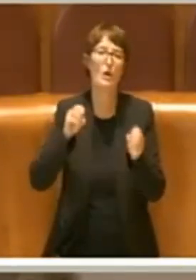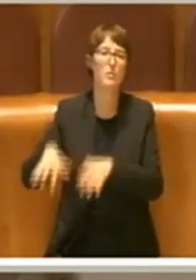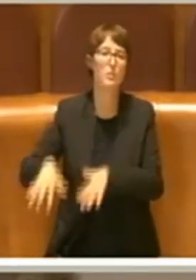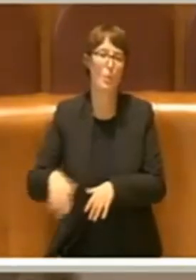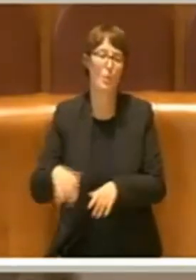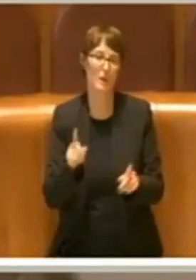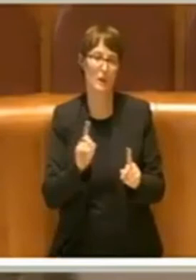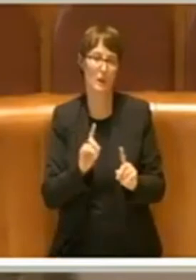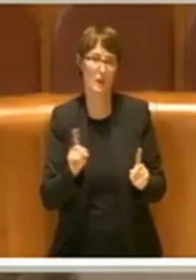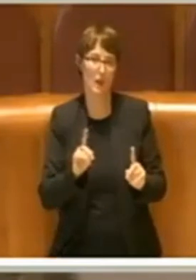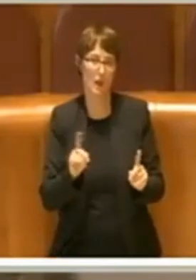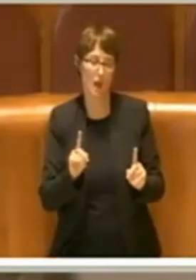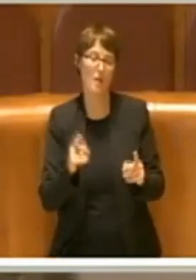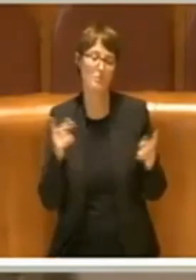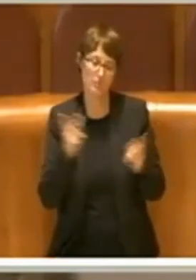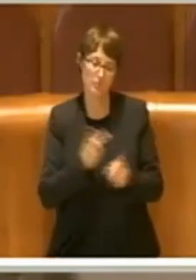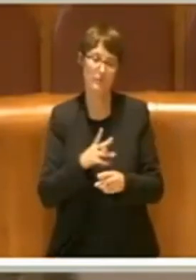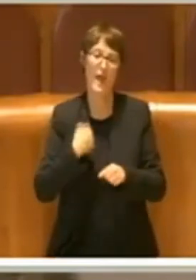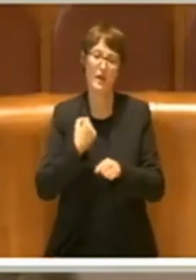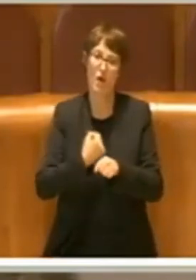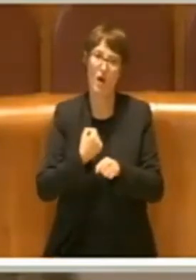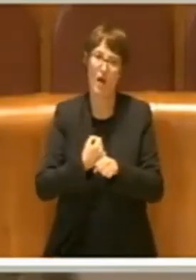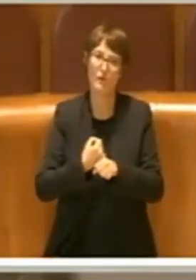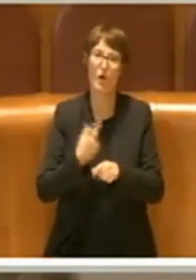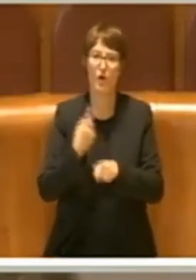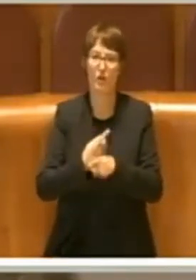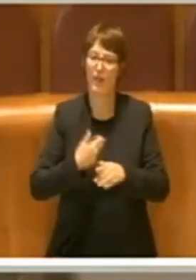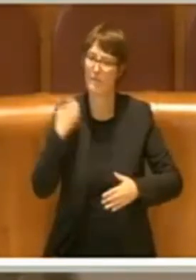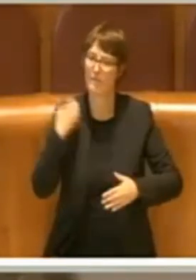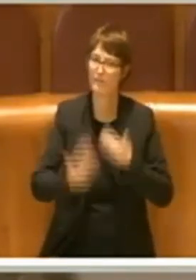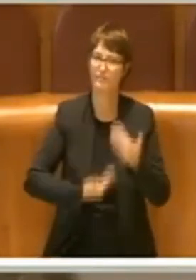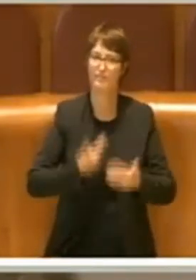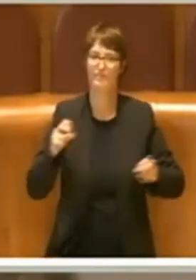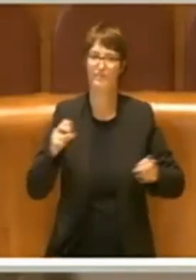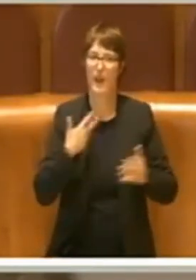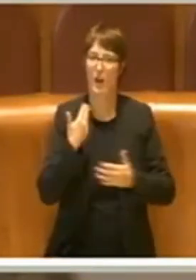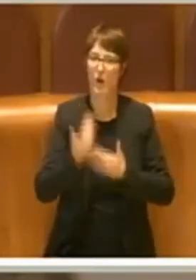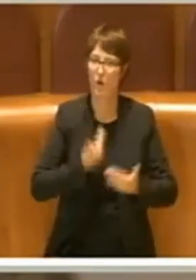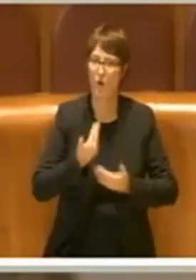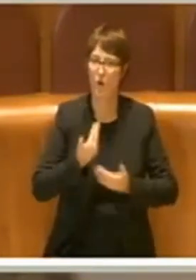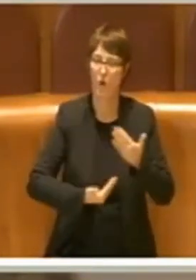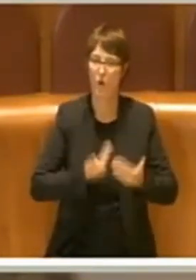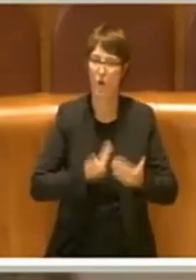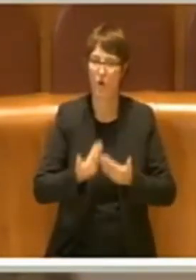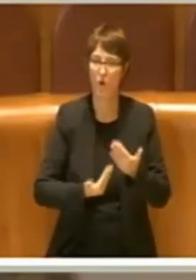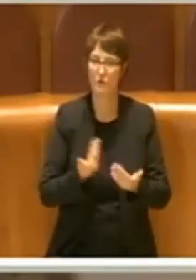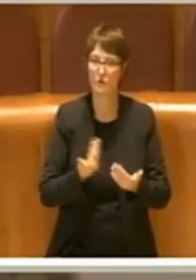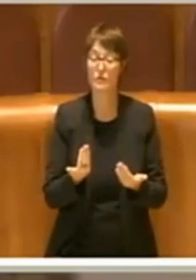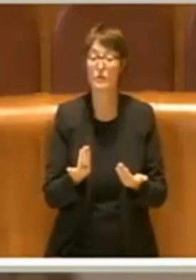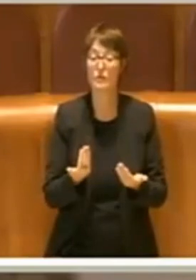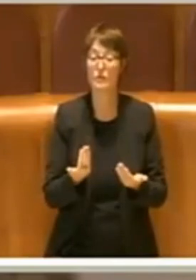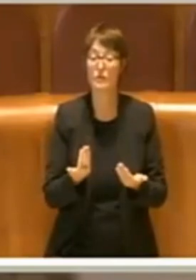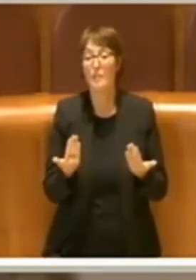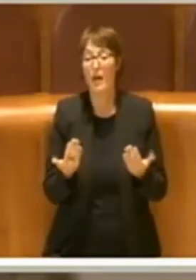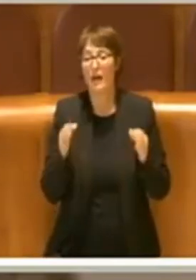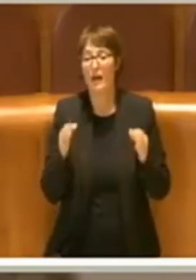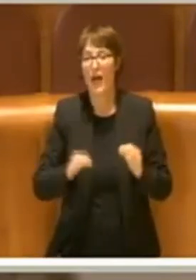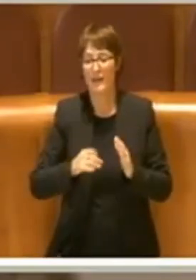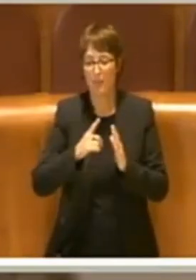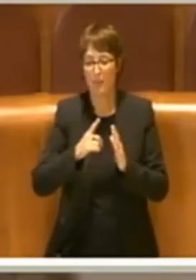va un pochino accelerato, ma quale occasione migliore per farlo in questi ultimi mesi